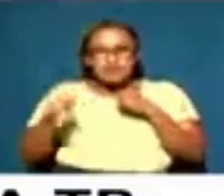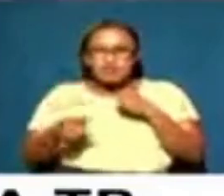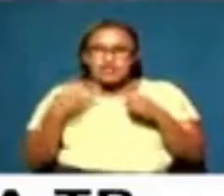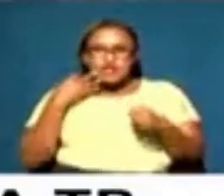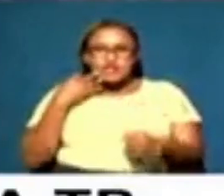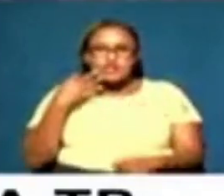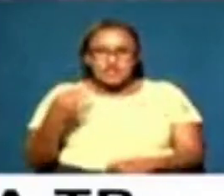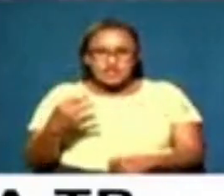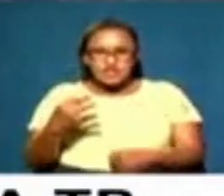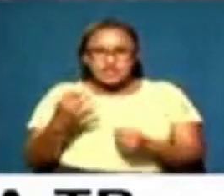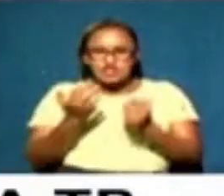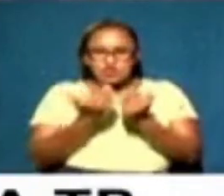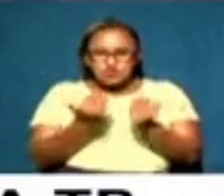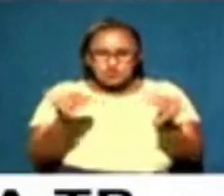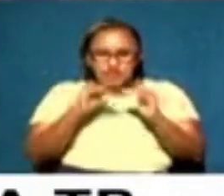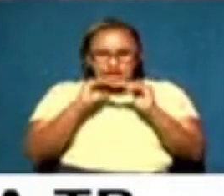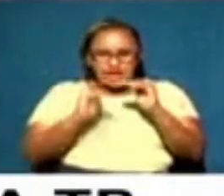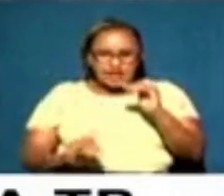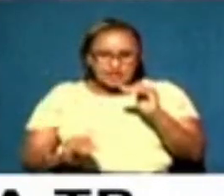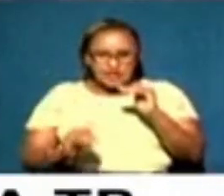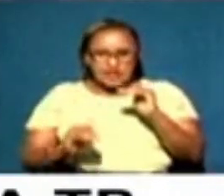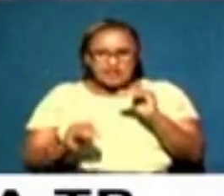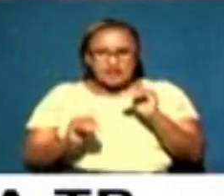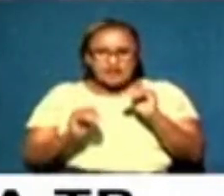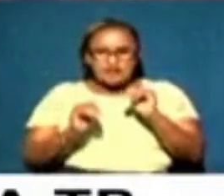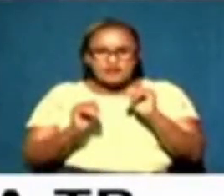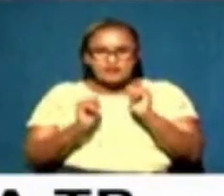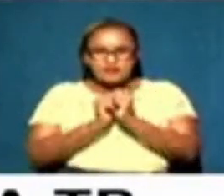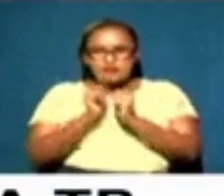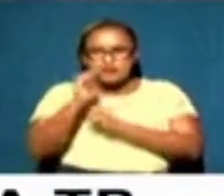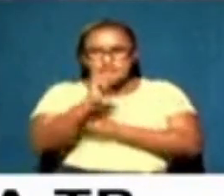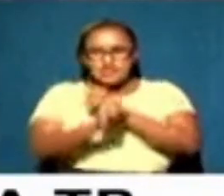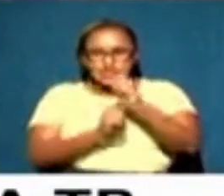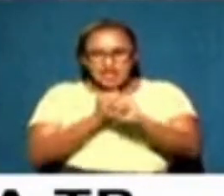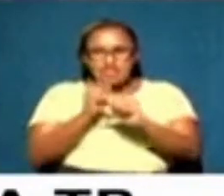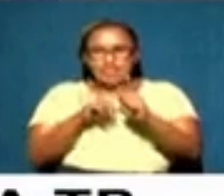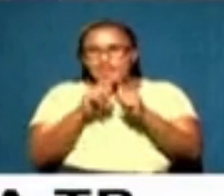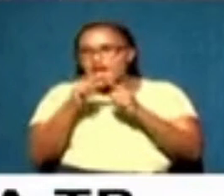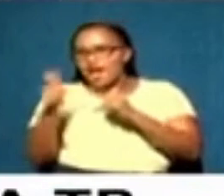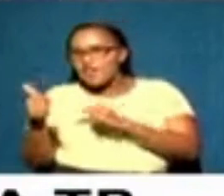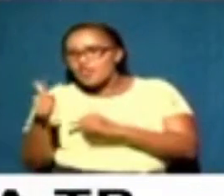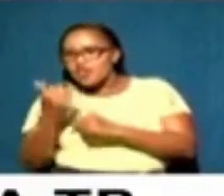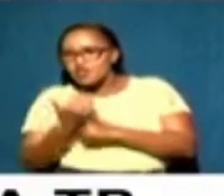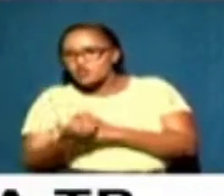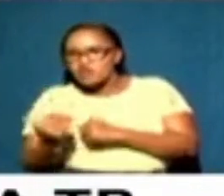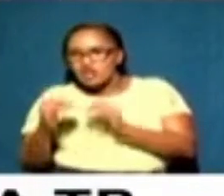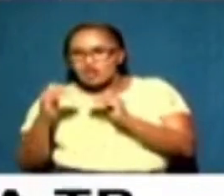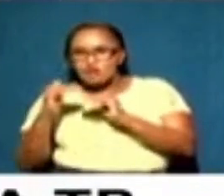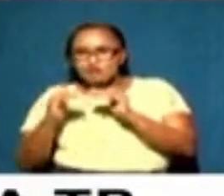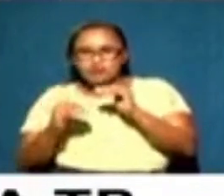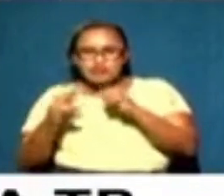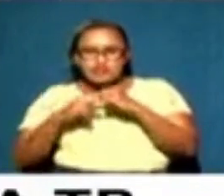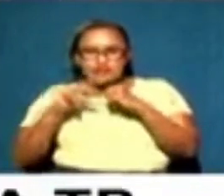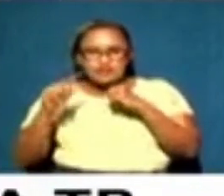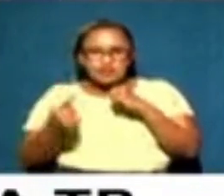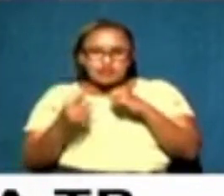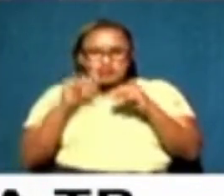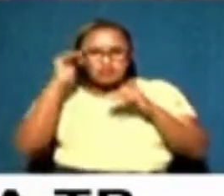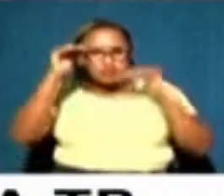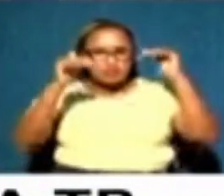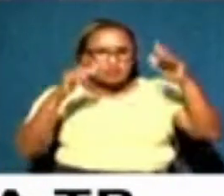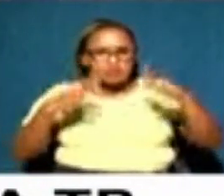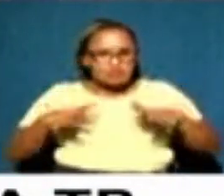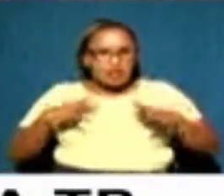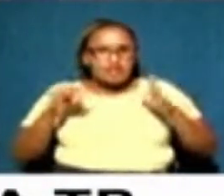keda no mweni shena shiadhi wa miaka ikumina etano na washi ya gema tanyehire giri mirogo mugwaja ariado wagima.